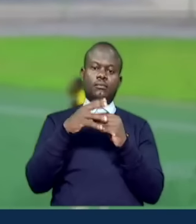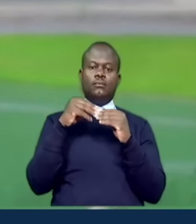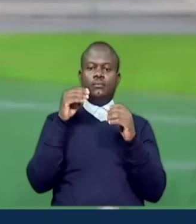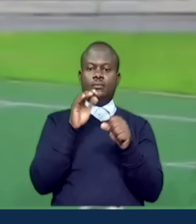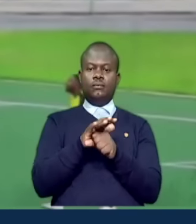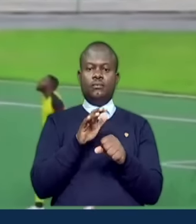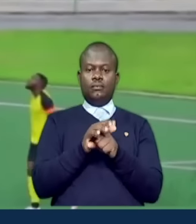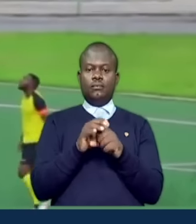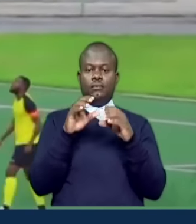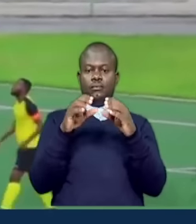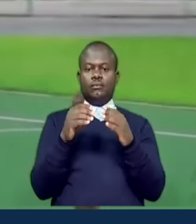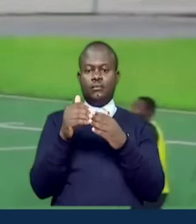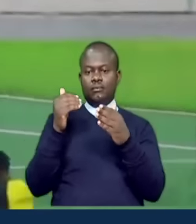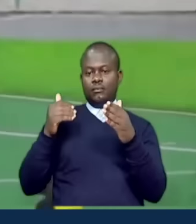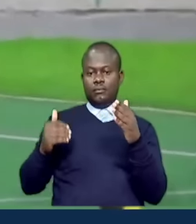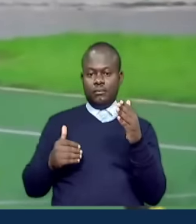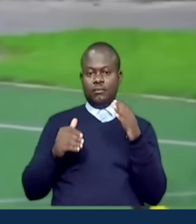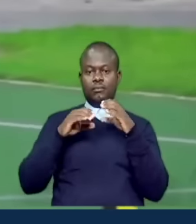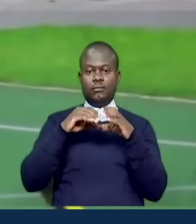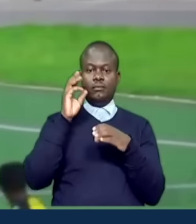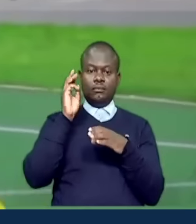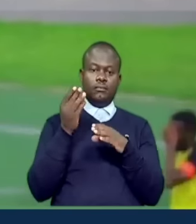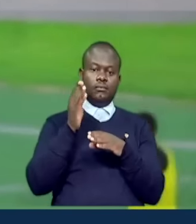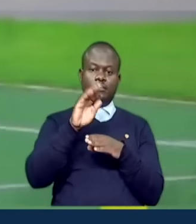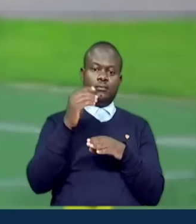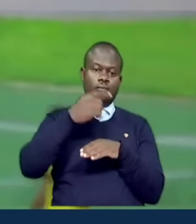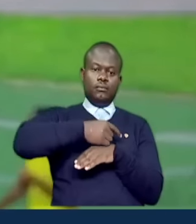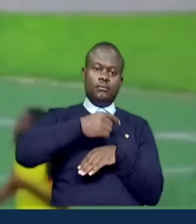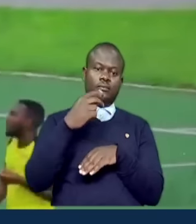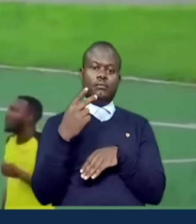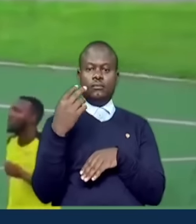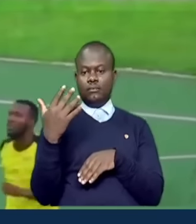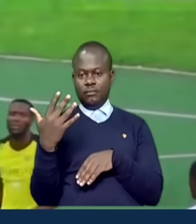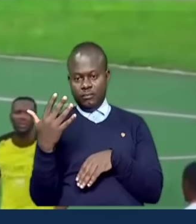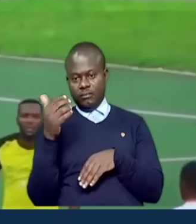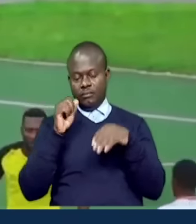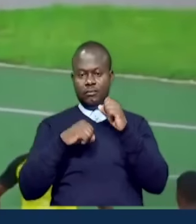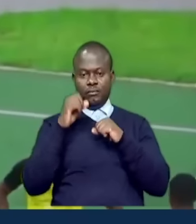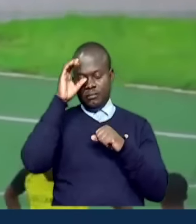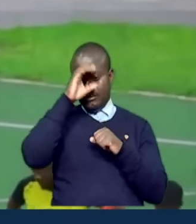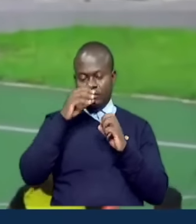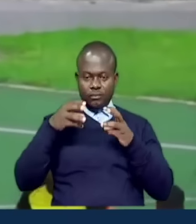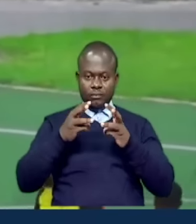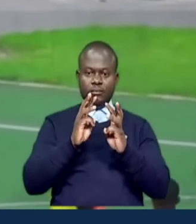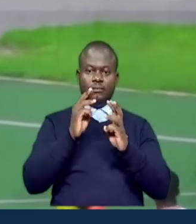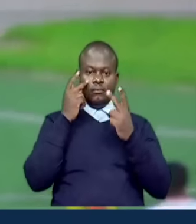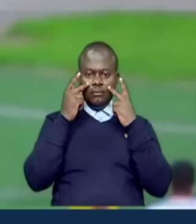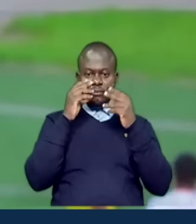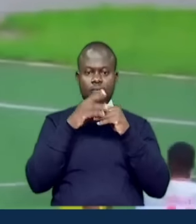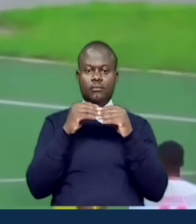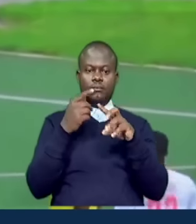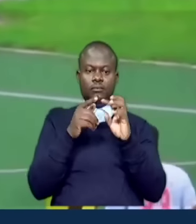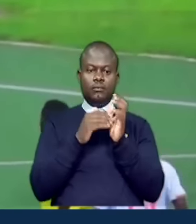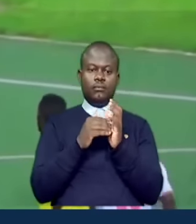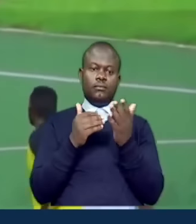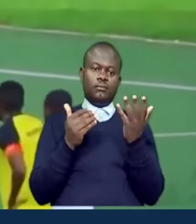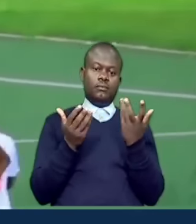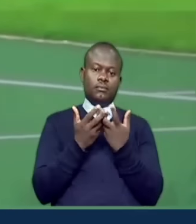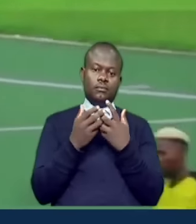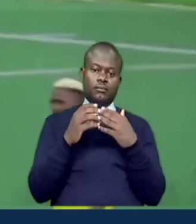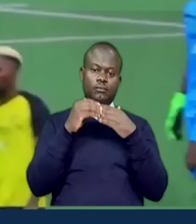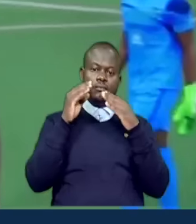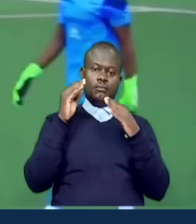ikipe ari inyuma. Bivuze ko rero ikipe izagaruka ku munsi wa 25 wa shampiyona ishaka ku buryo yabona amanota, ariko ubwo no mu bijyanye